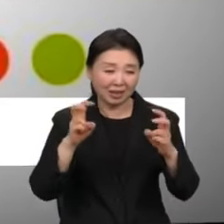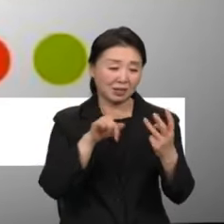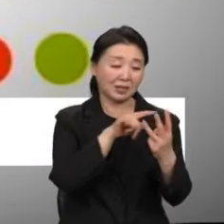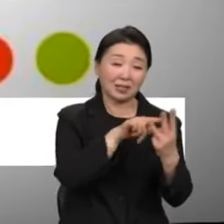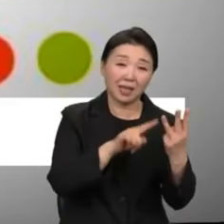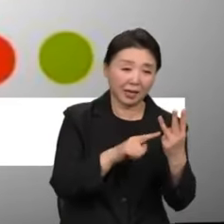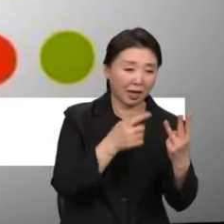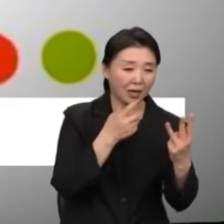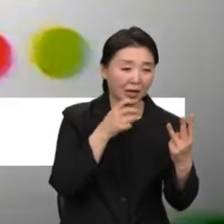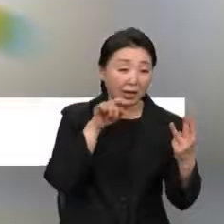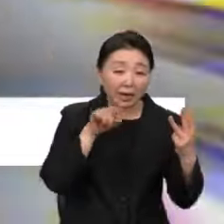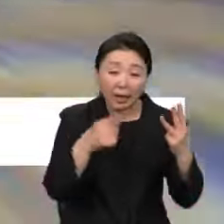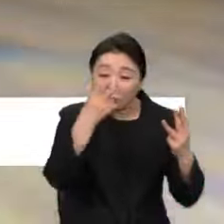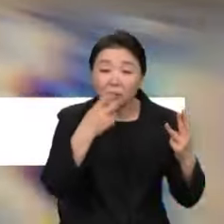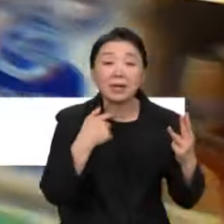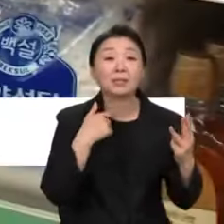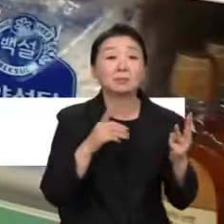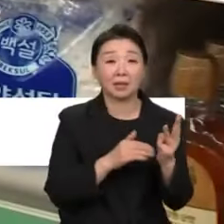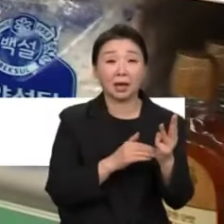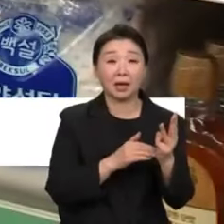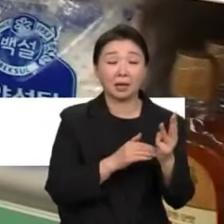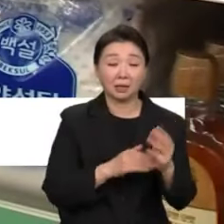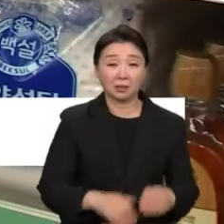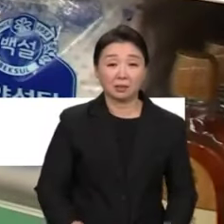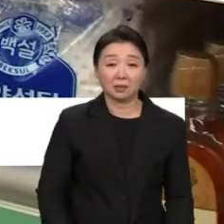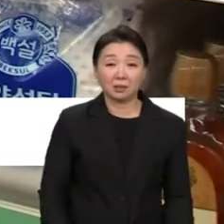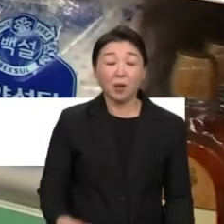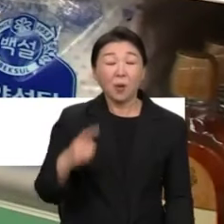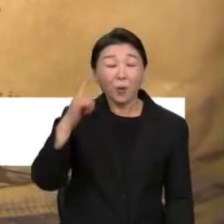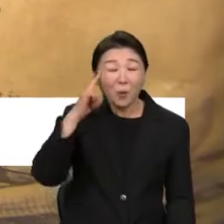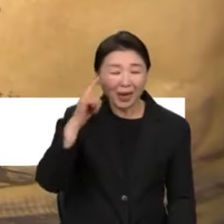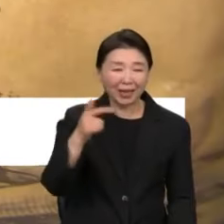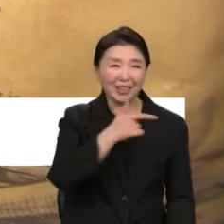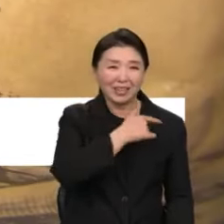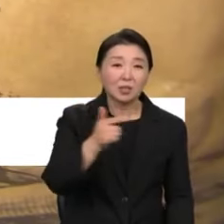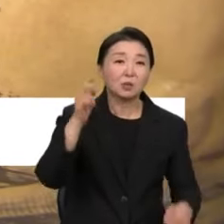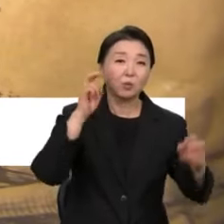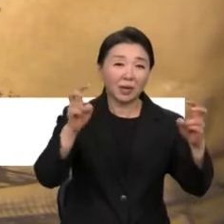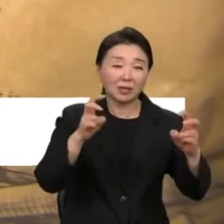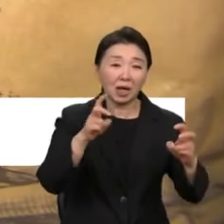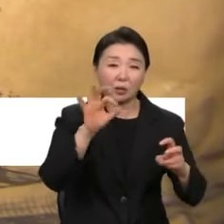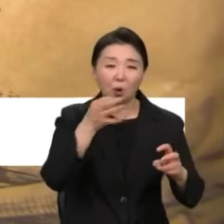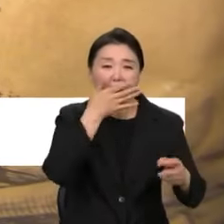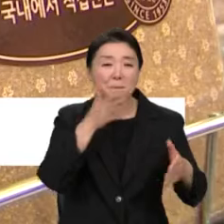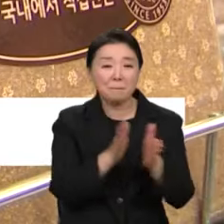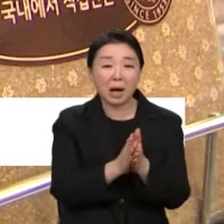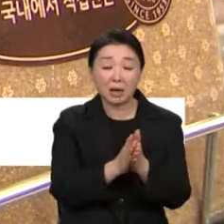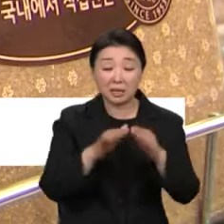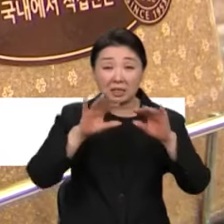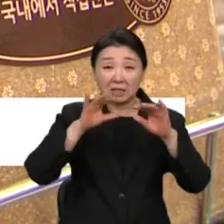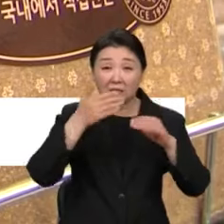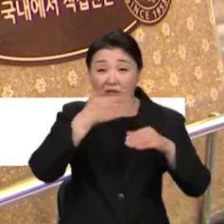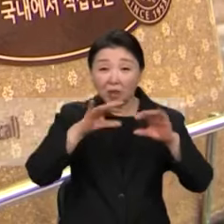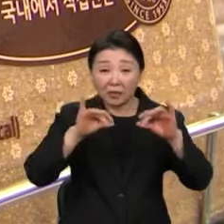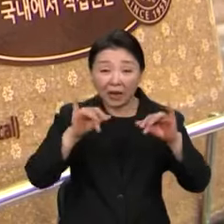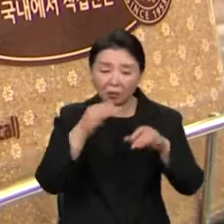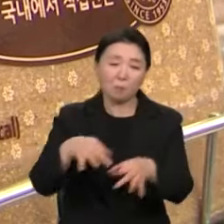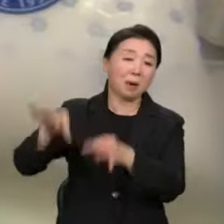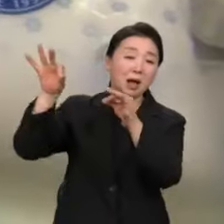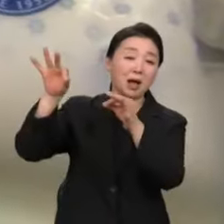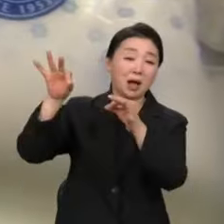현장 조사했습니다 시장 점유율이 큰 세곳이 가격을 단합해 설을과